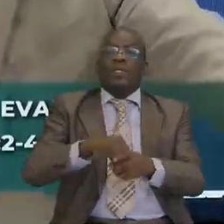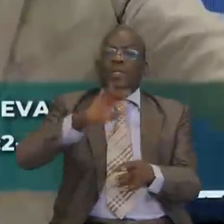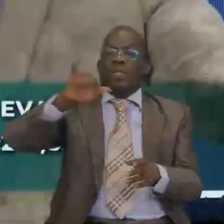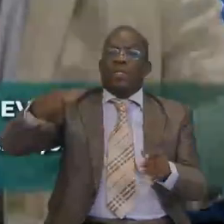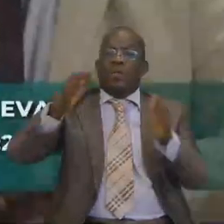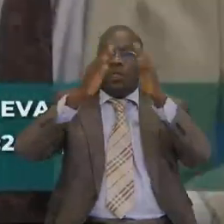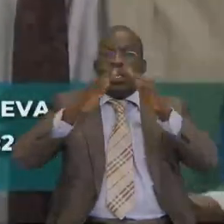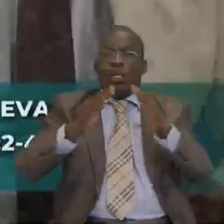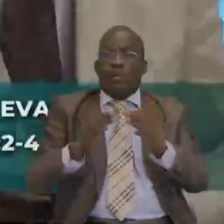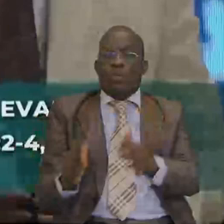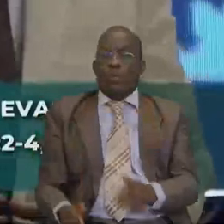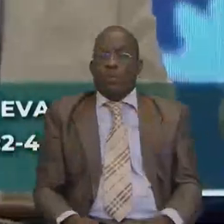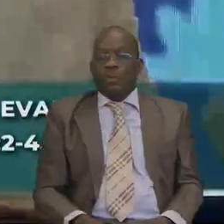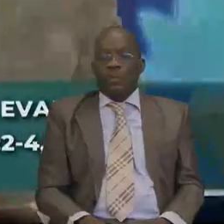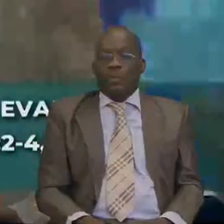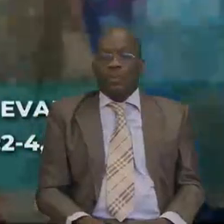Jérusalem.